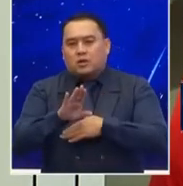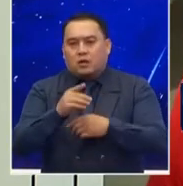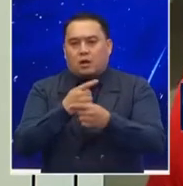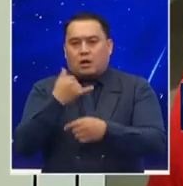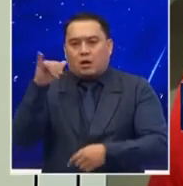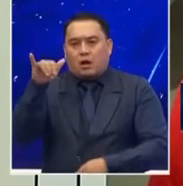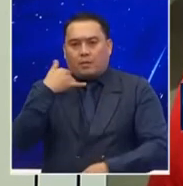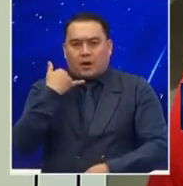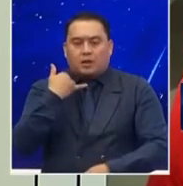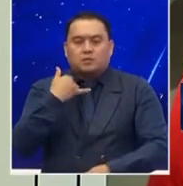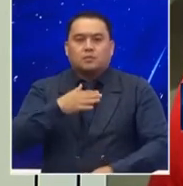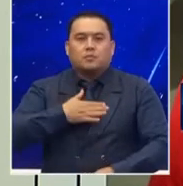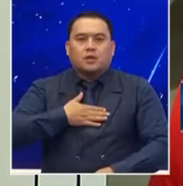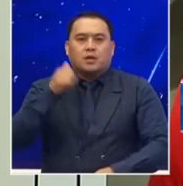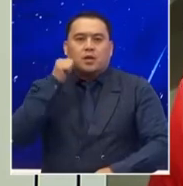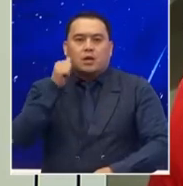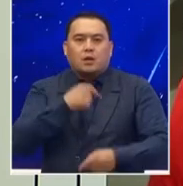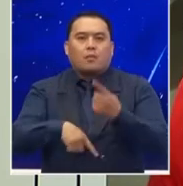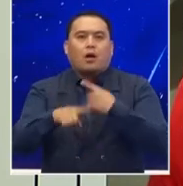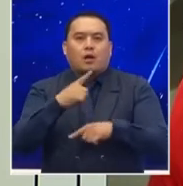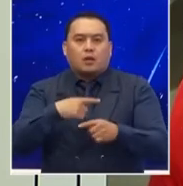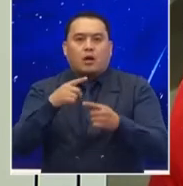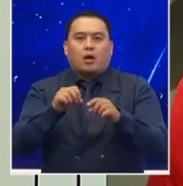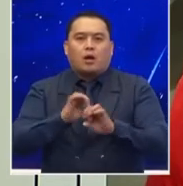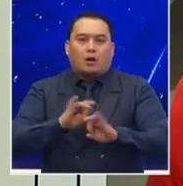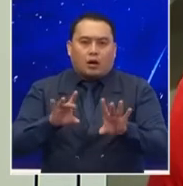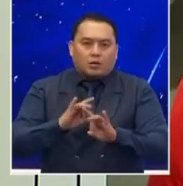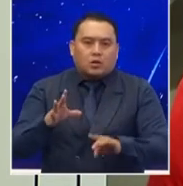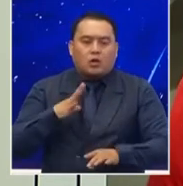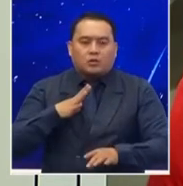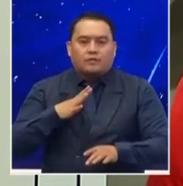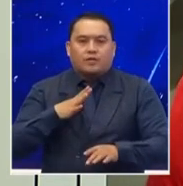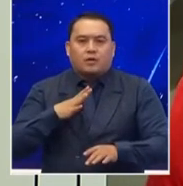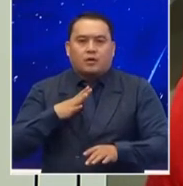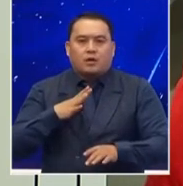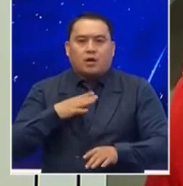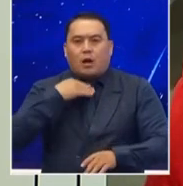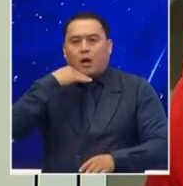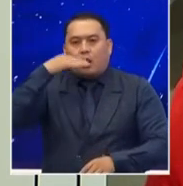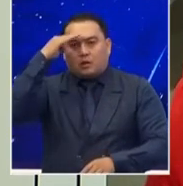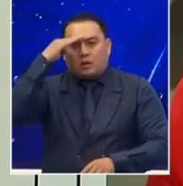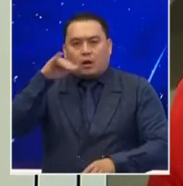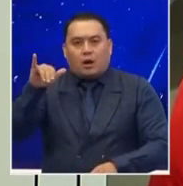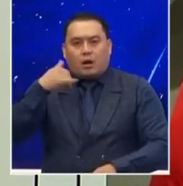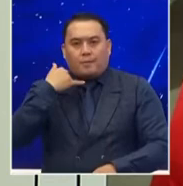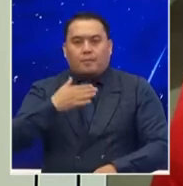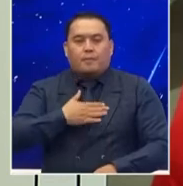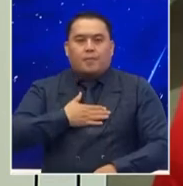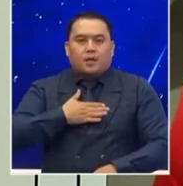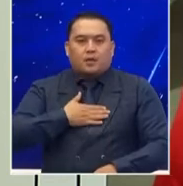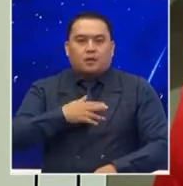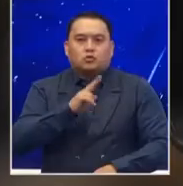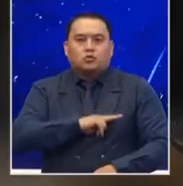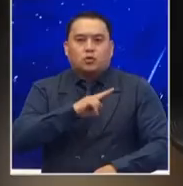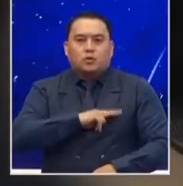хабарласып, ертең қайтып келемін деп айтқан. Кеткен күн ертесінде әкесіне хабарласыпты. Папа мен